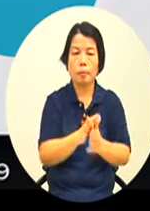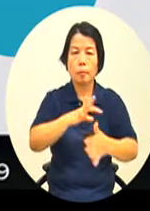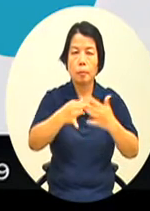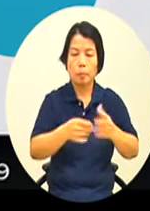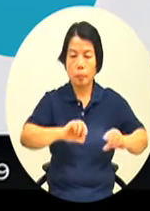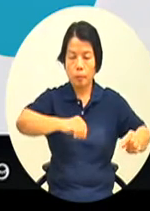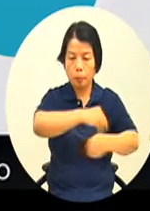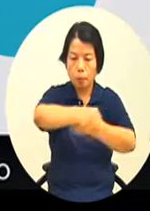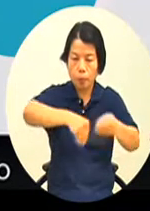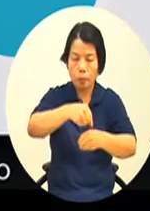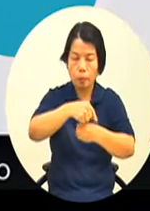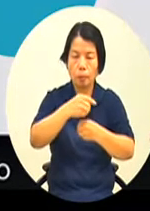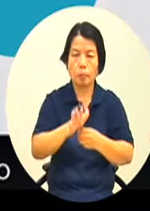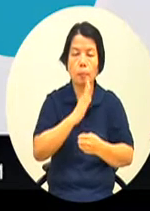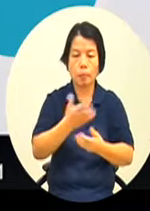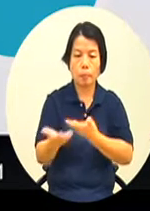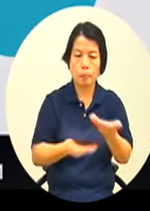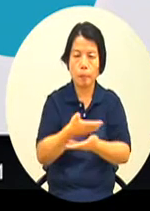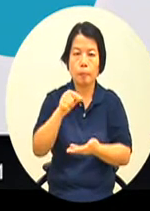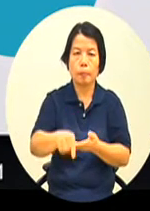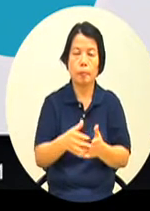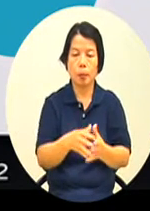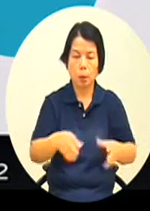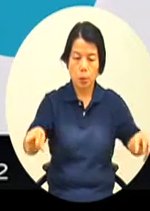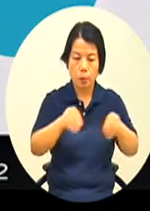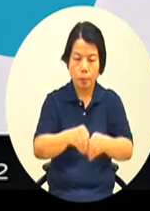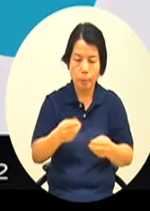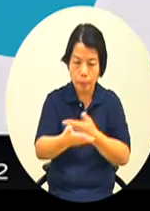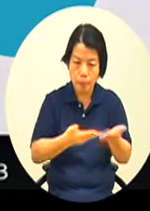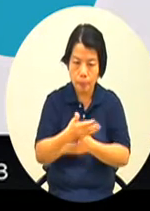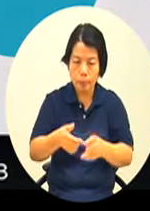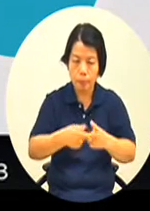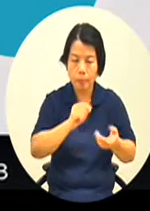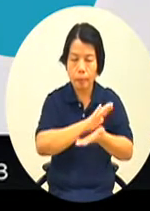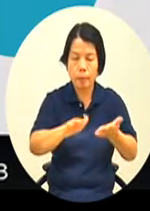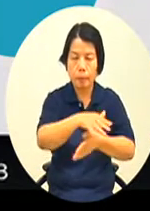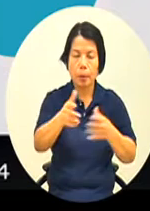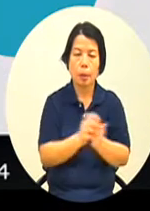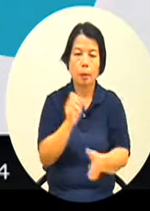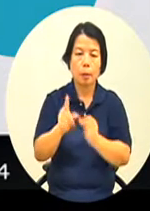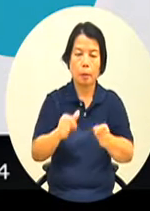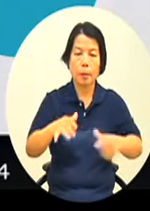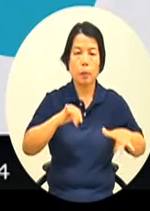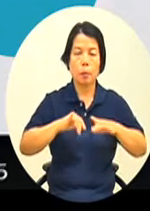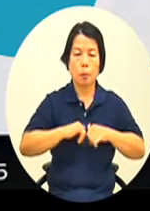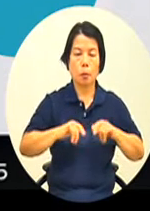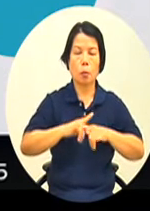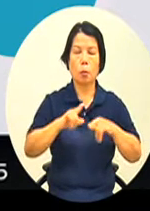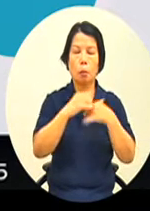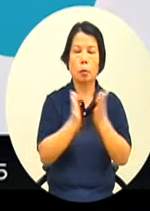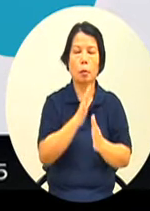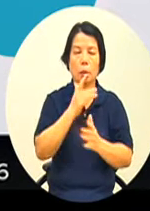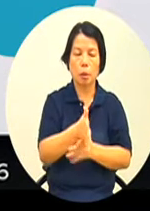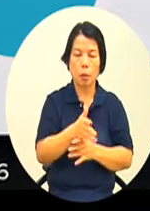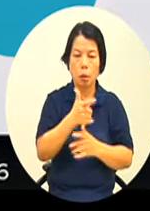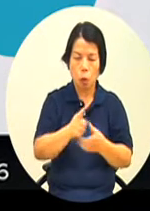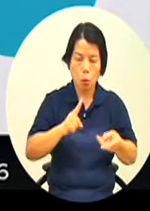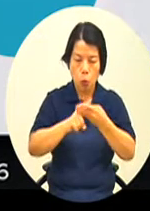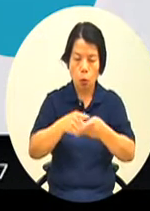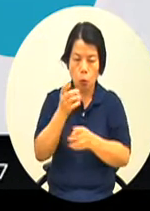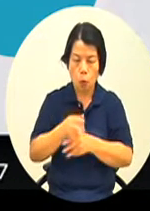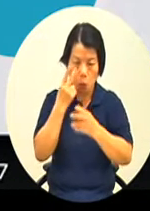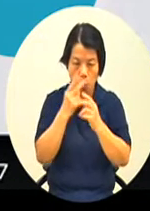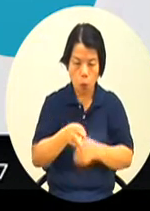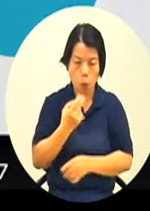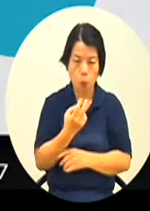提高了。那除了这个例行的咨询调解之外，我们市府消保官也配合市府各事业主管机关进行这个主动的查查，包